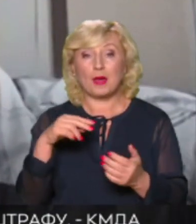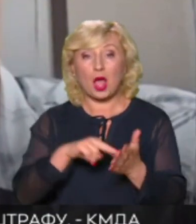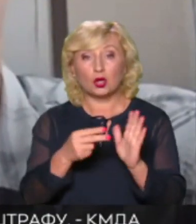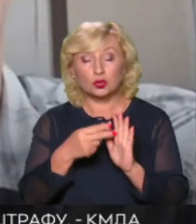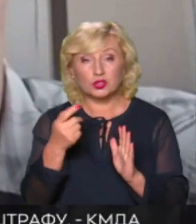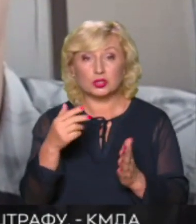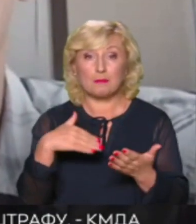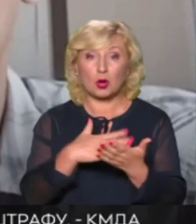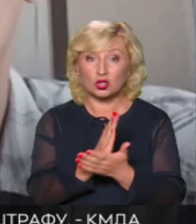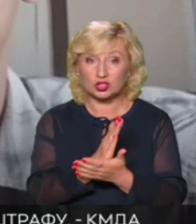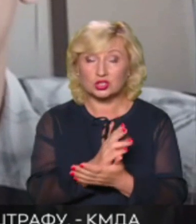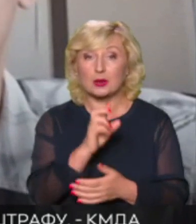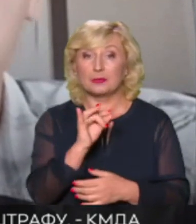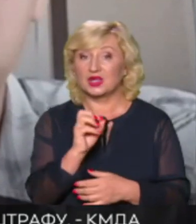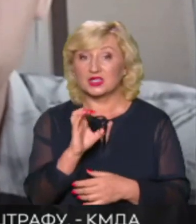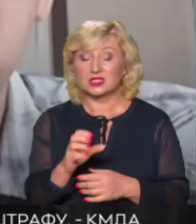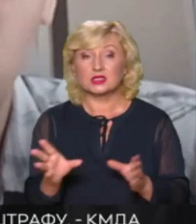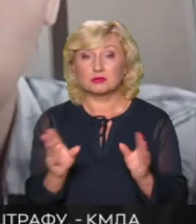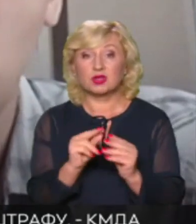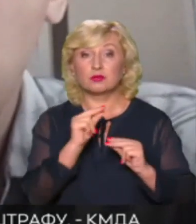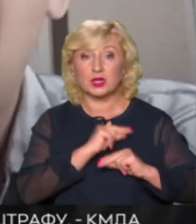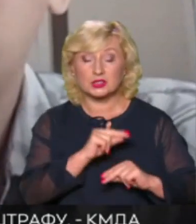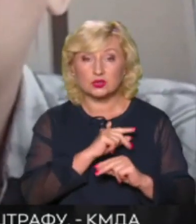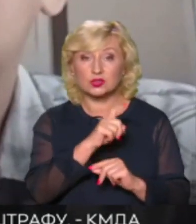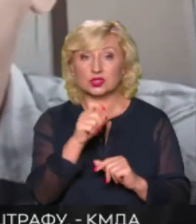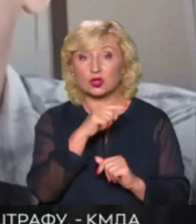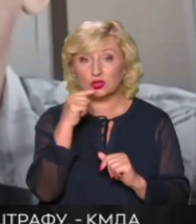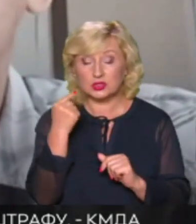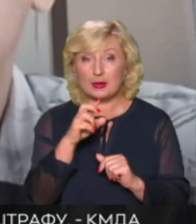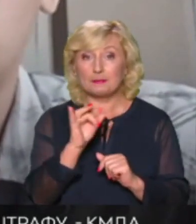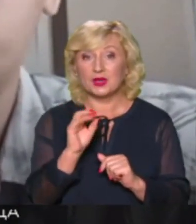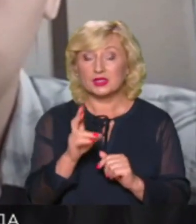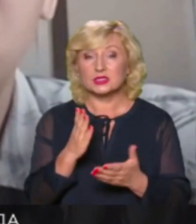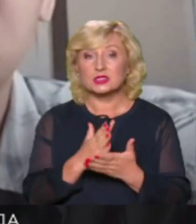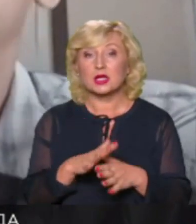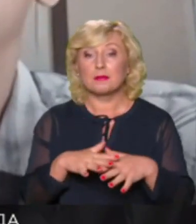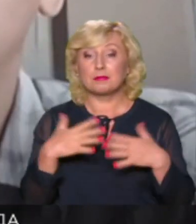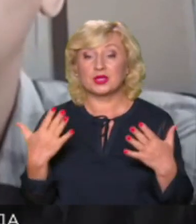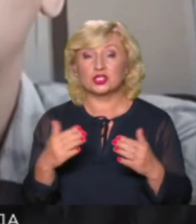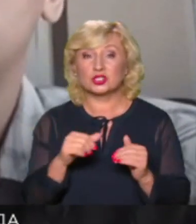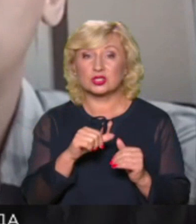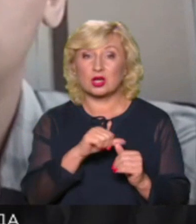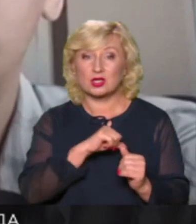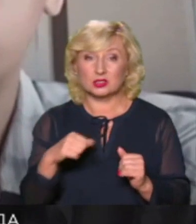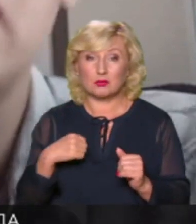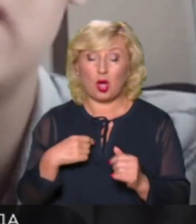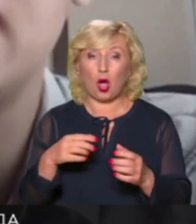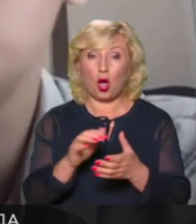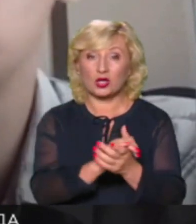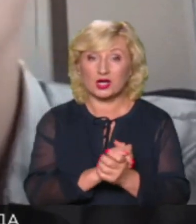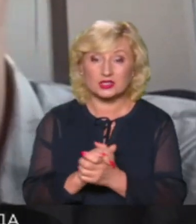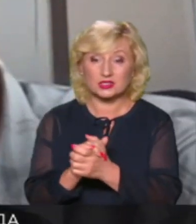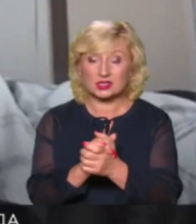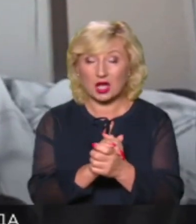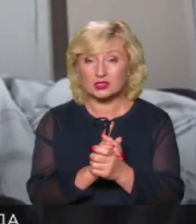звичайно, БРІКС співпрацює з Росією, але БРІКС стає все більш аморфною організацією, там подали на